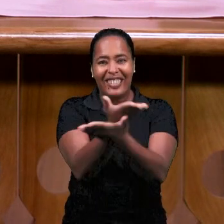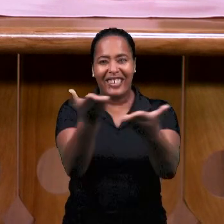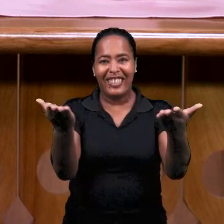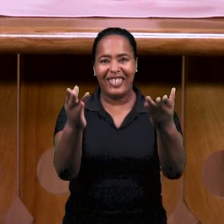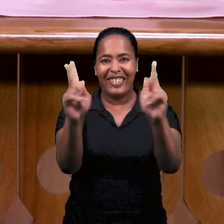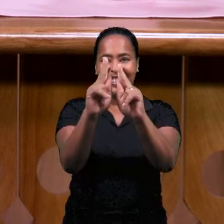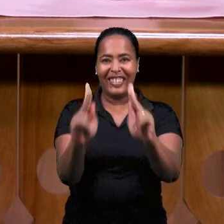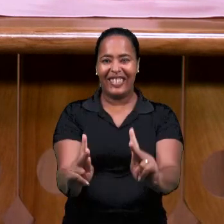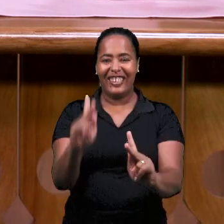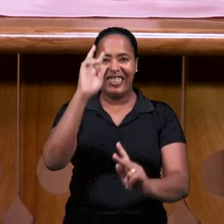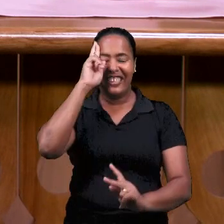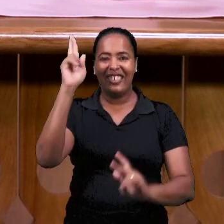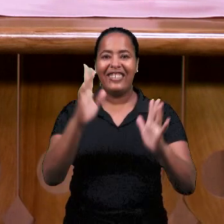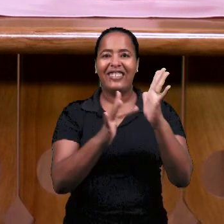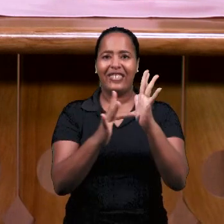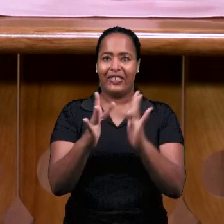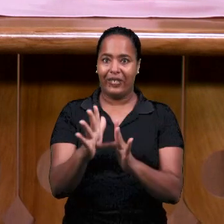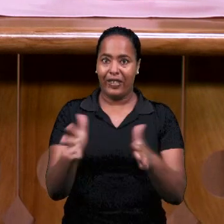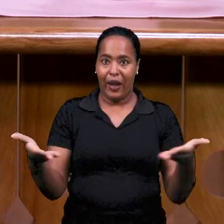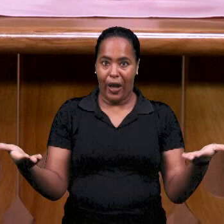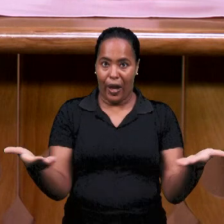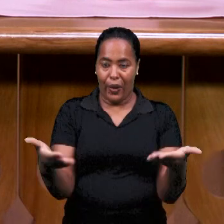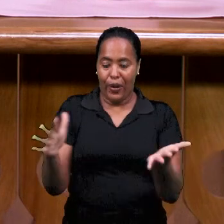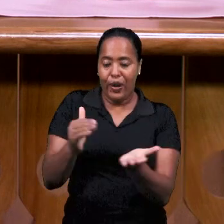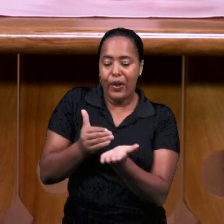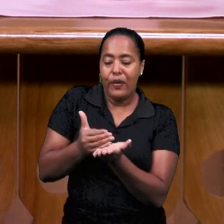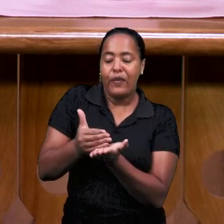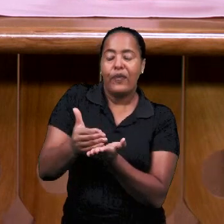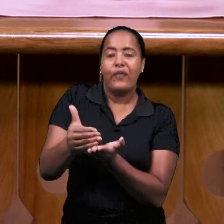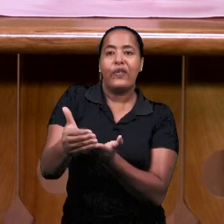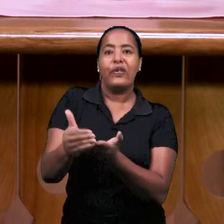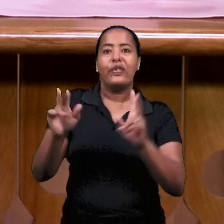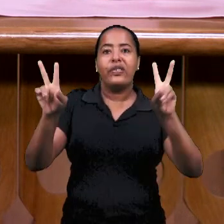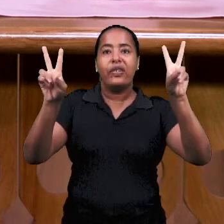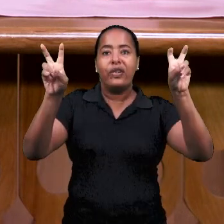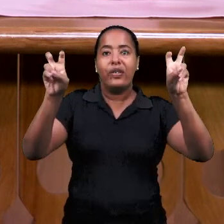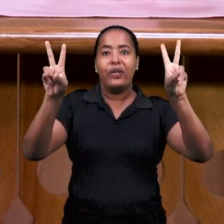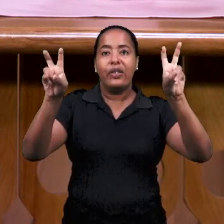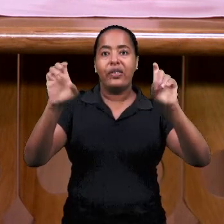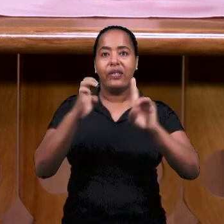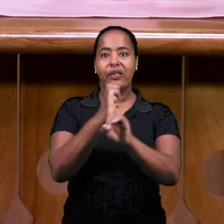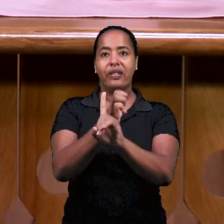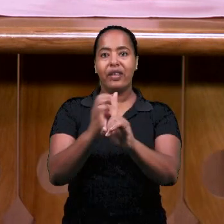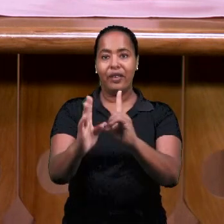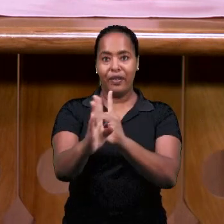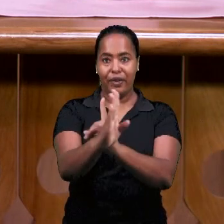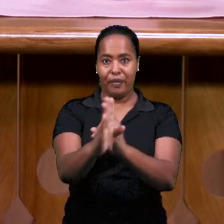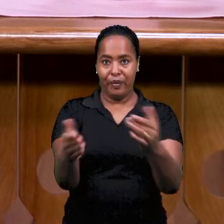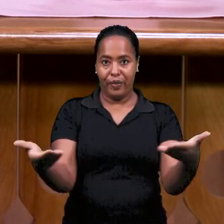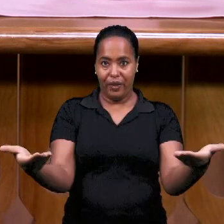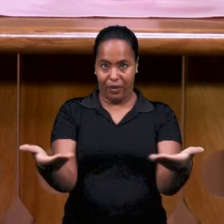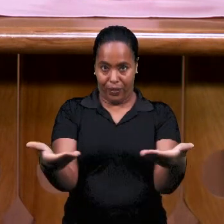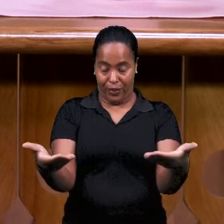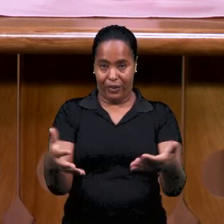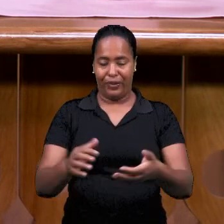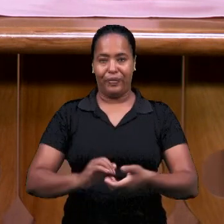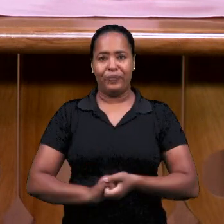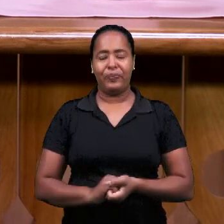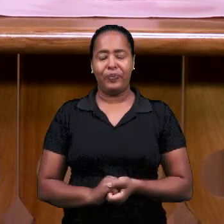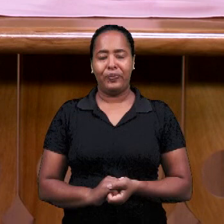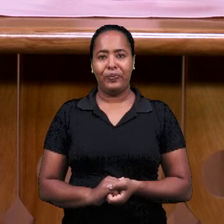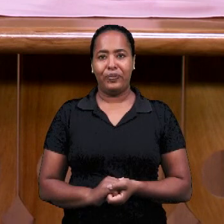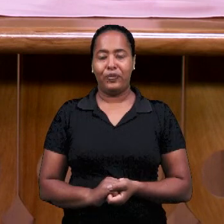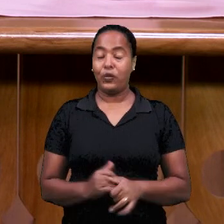Amen, mes frères, je salue à tous dans la paix du Seigneur Jésus. Nous allons commencer maintenant les sujets traités dans cette école